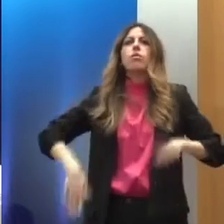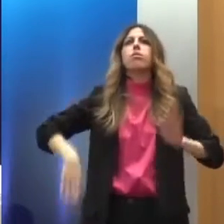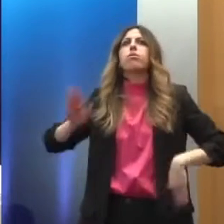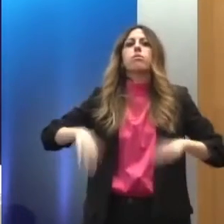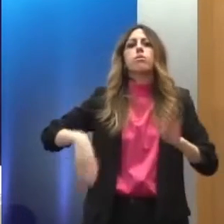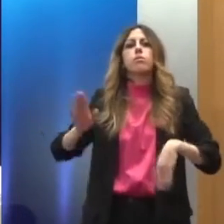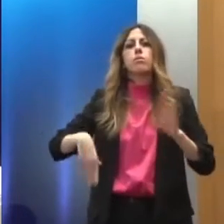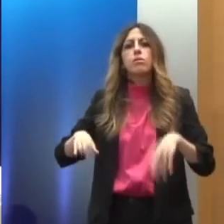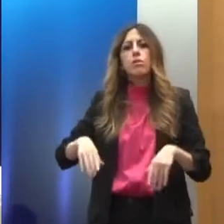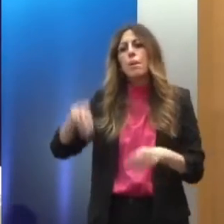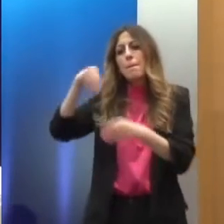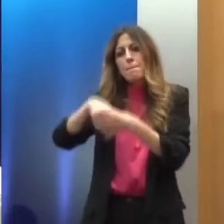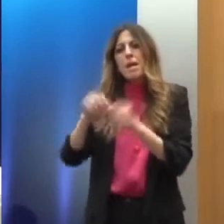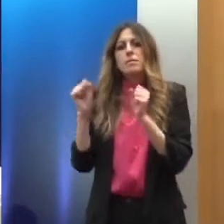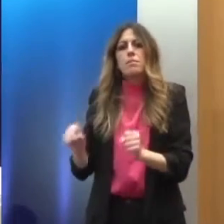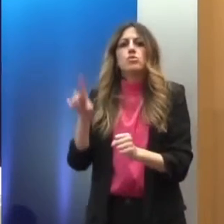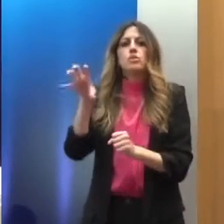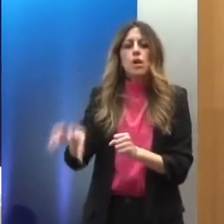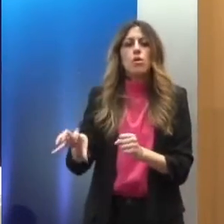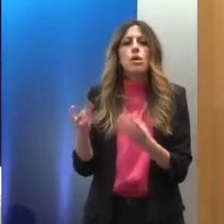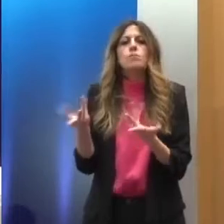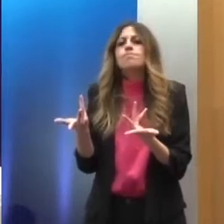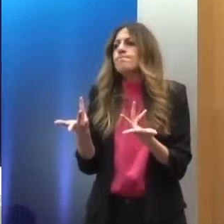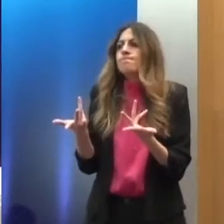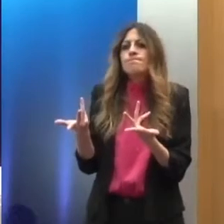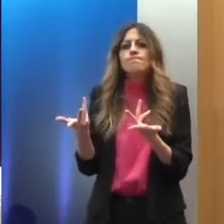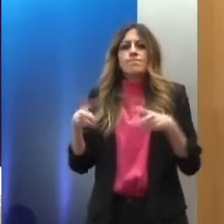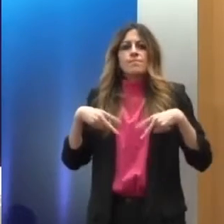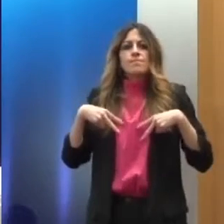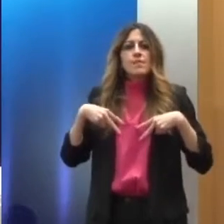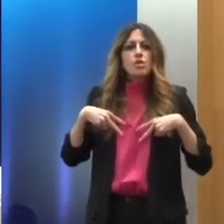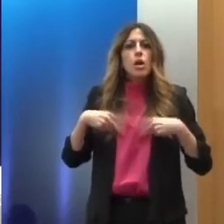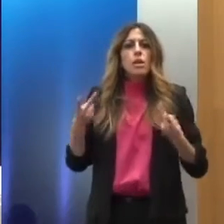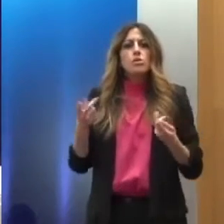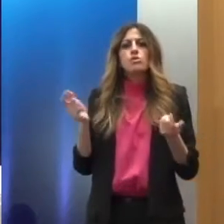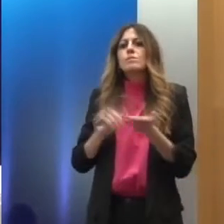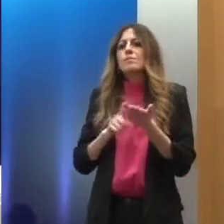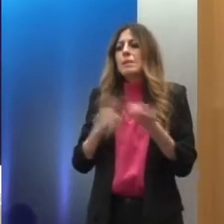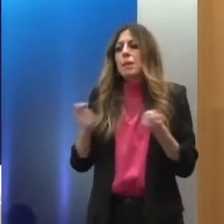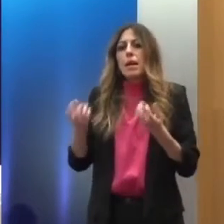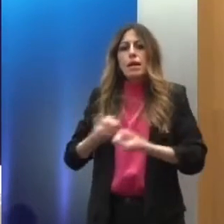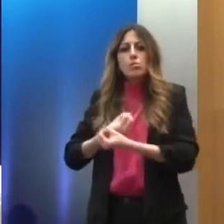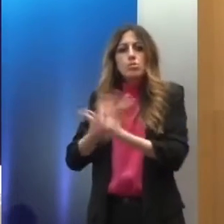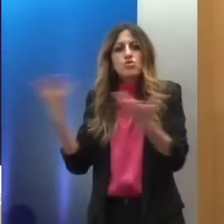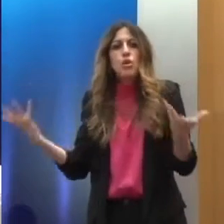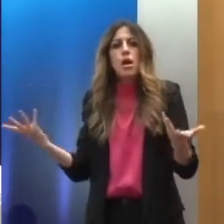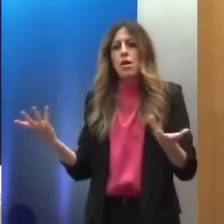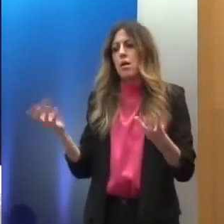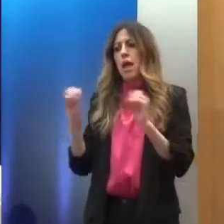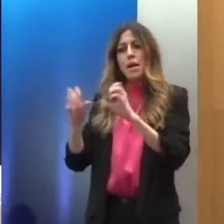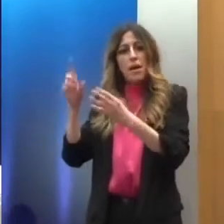σε μια χώρα μέσα σε αυτό το ιδιότυπο καθεστώς. Πώς πρέπει να τους προσφέρεις ακριβώς πρόσβαση σε